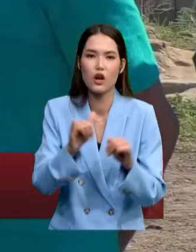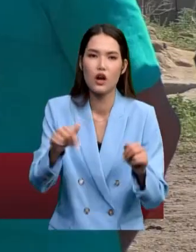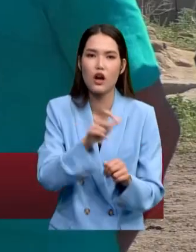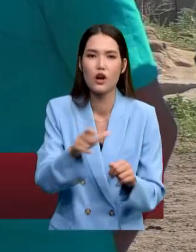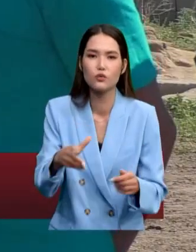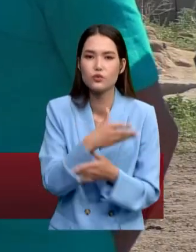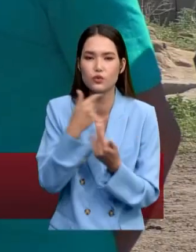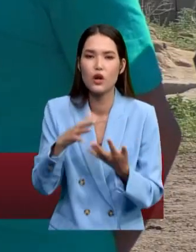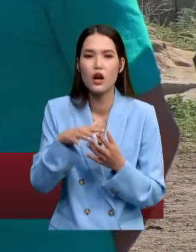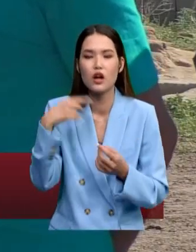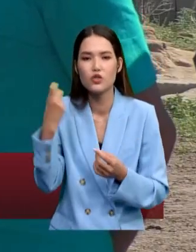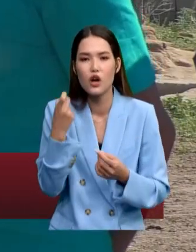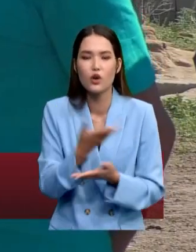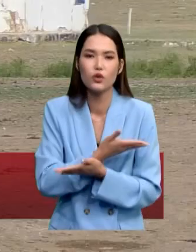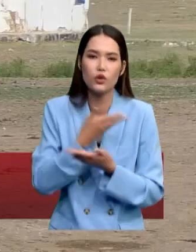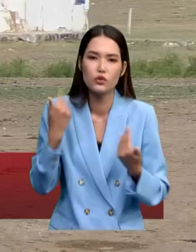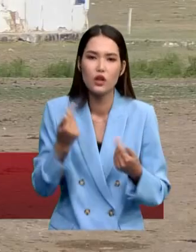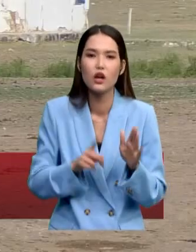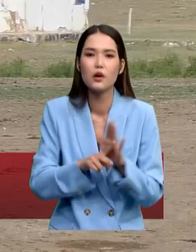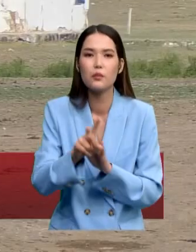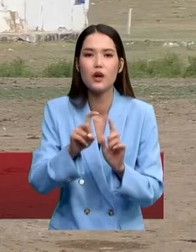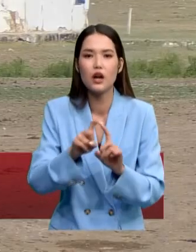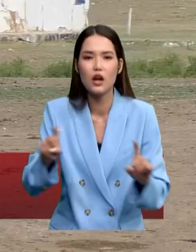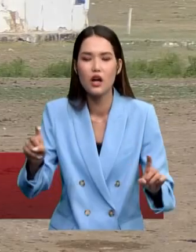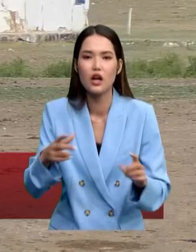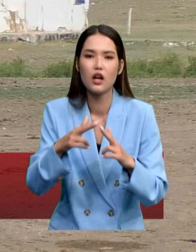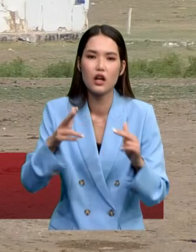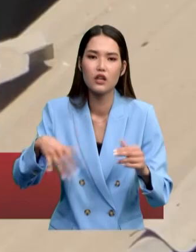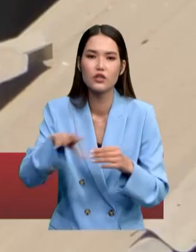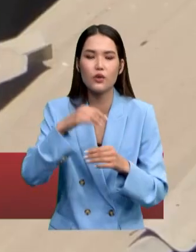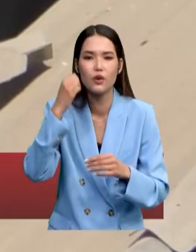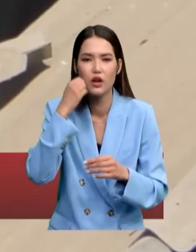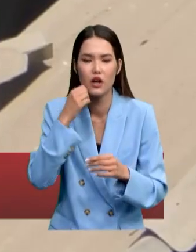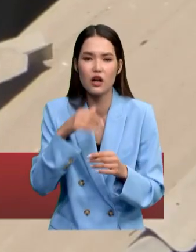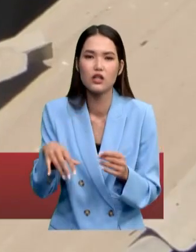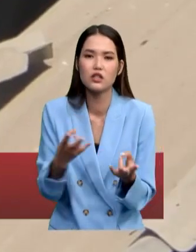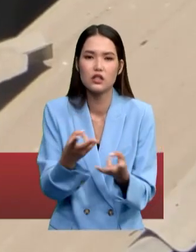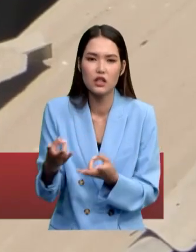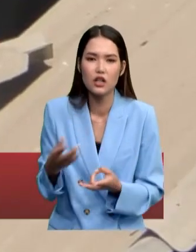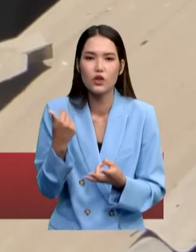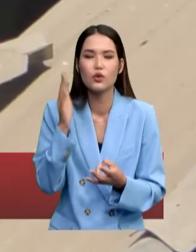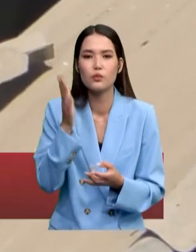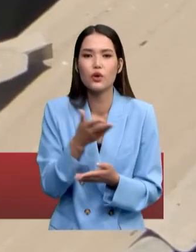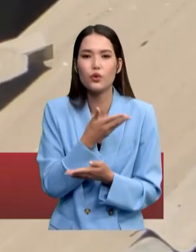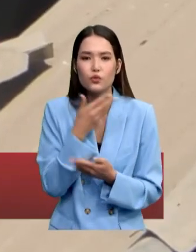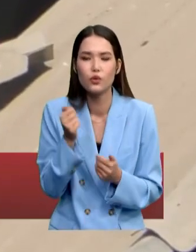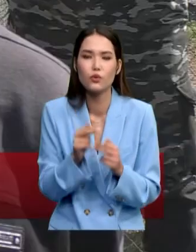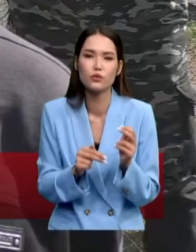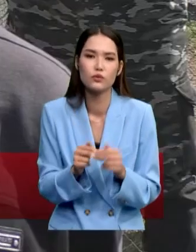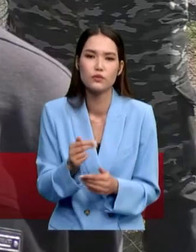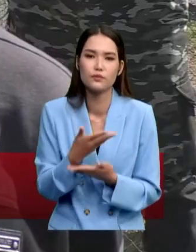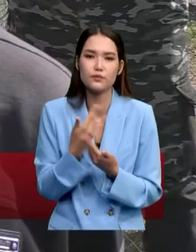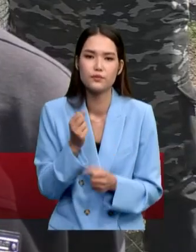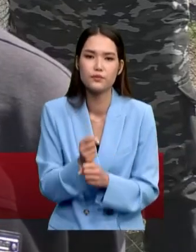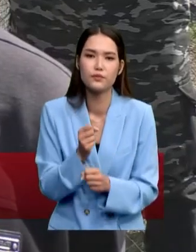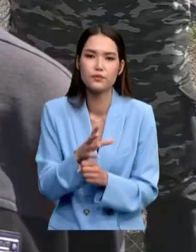күнкөрістері мал шаруашылығы. Кезінде бастауыш мектебі клубы бар Таптұйнақта елді мекен болған. Қазір болашағы жоқ ауылдар санатында. Бұл